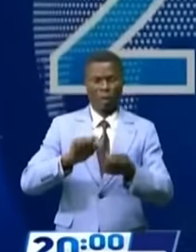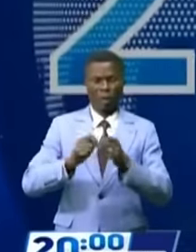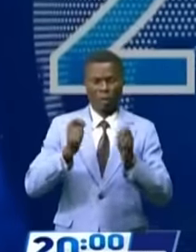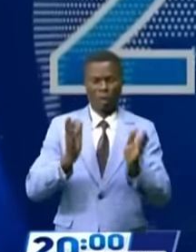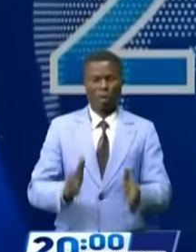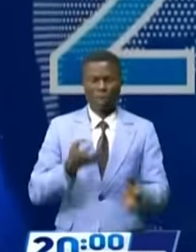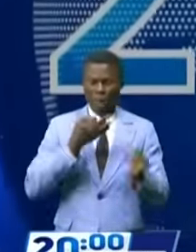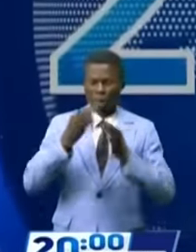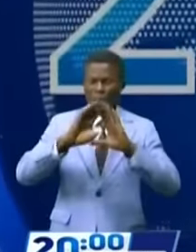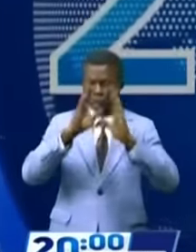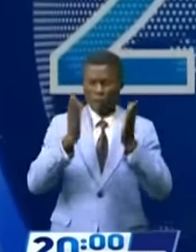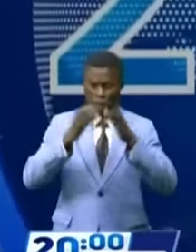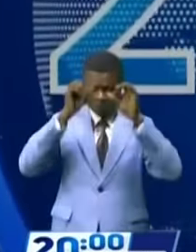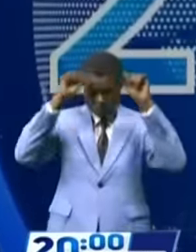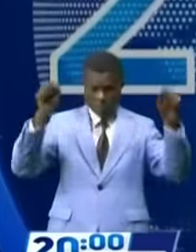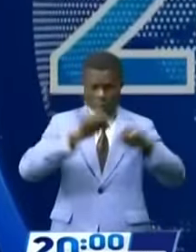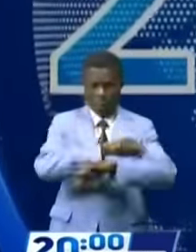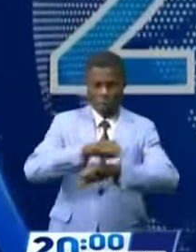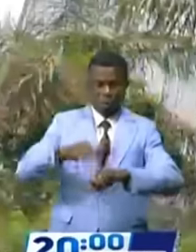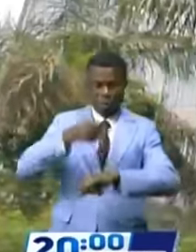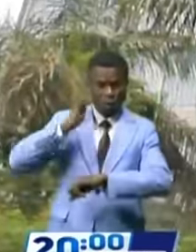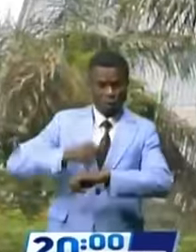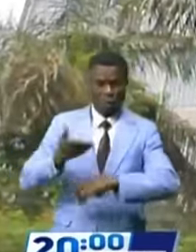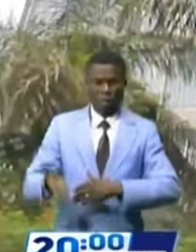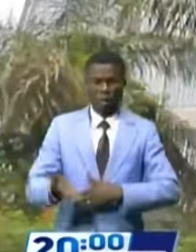les explications du président de cet organe.